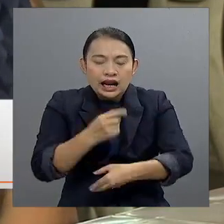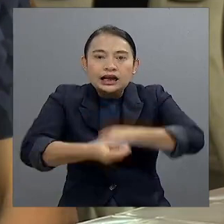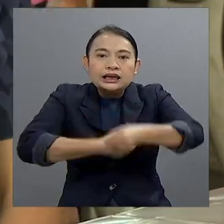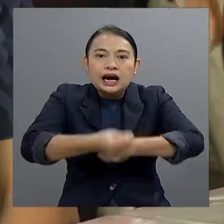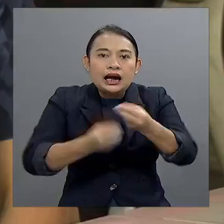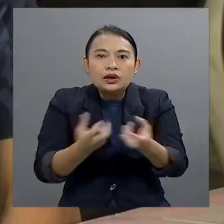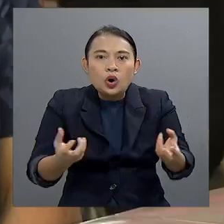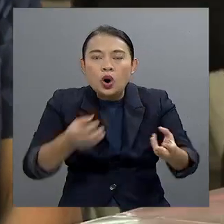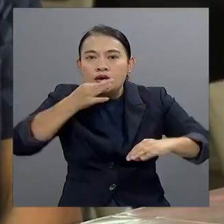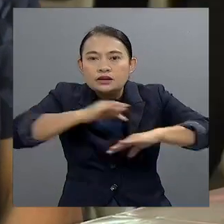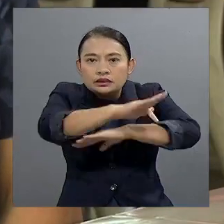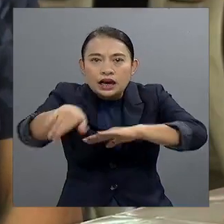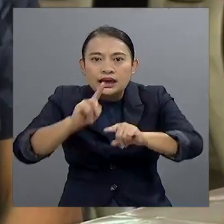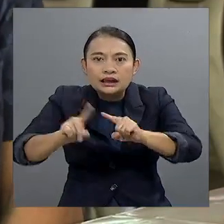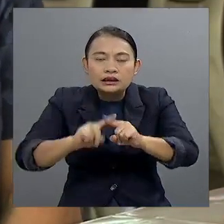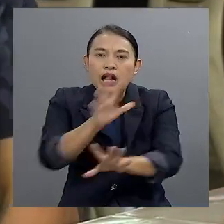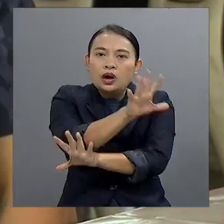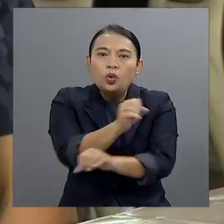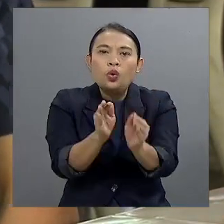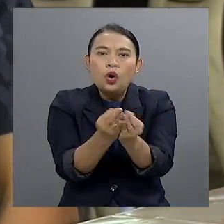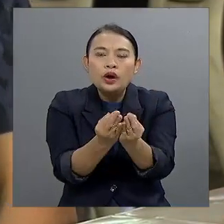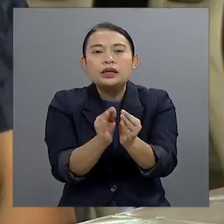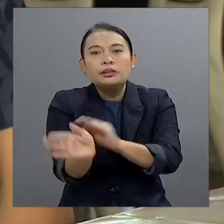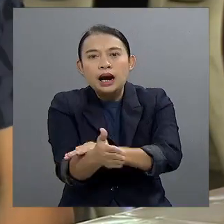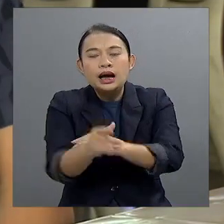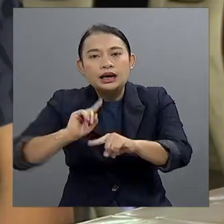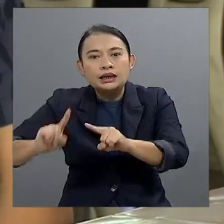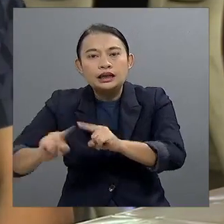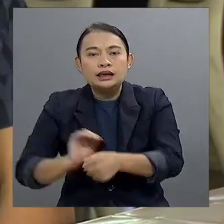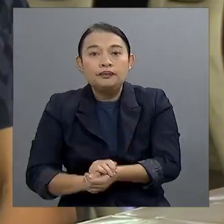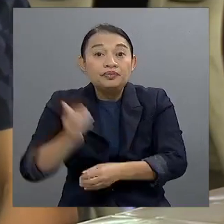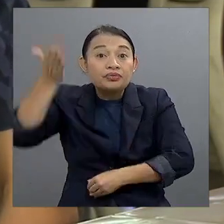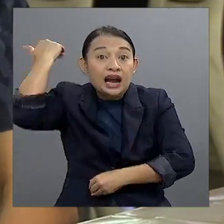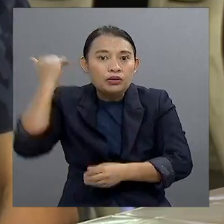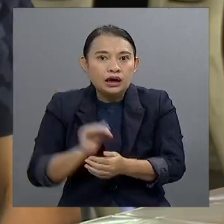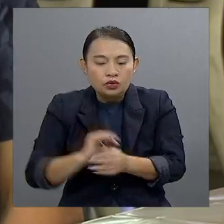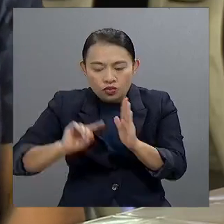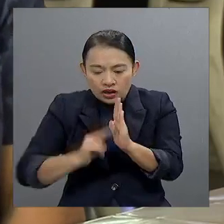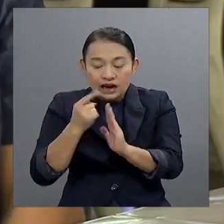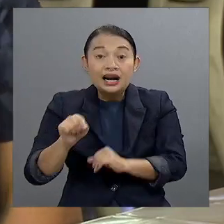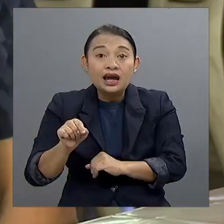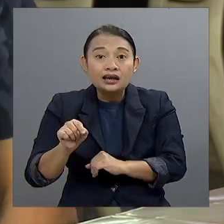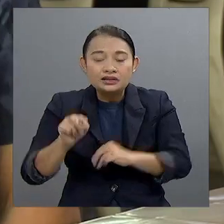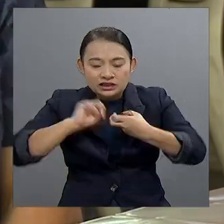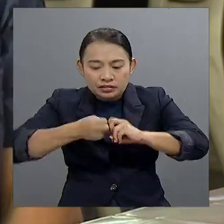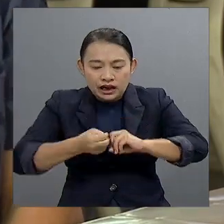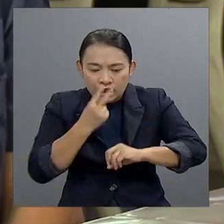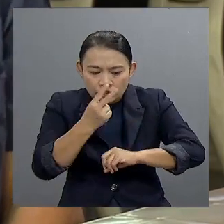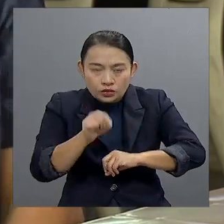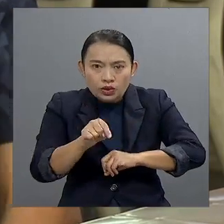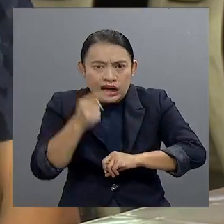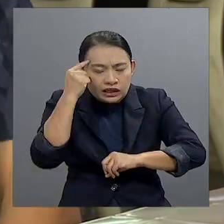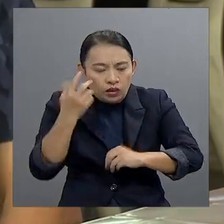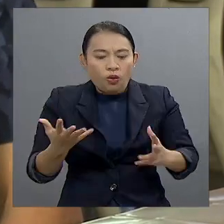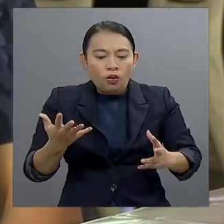คราวที่แล้วอาจจะเป็นครั้งแรกที่ว่าลูกค้าแบบเหมือนกับช็อกว่ามันมีเชื้อโรคพันธุ์ใหม่เข้